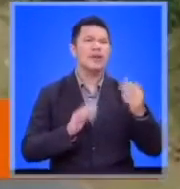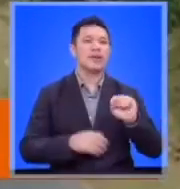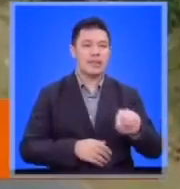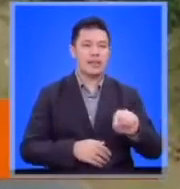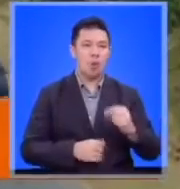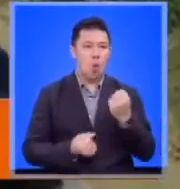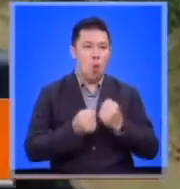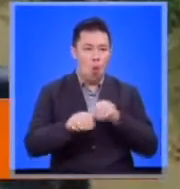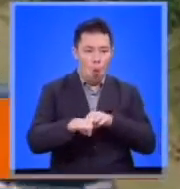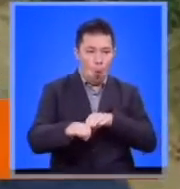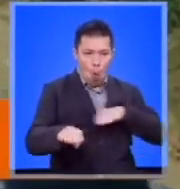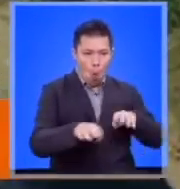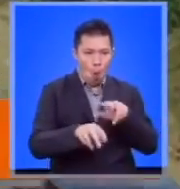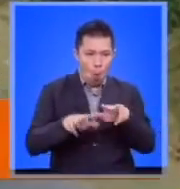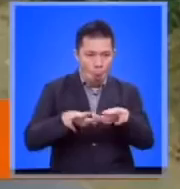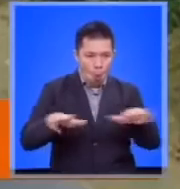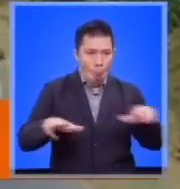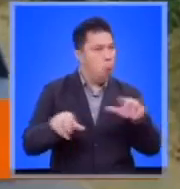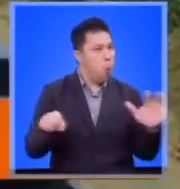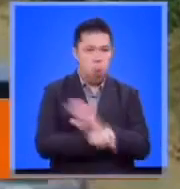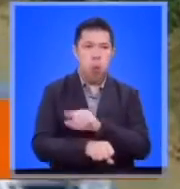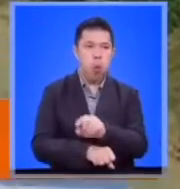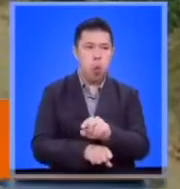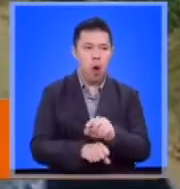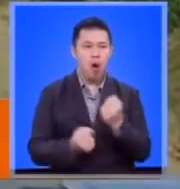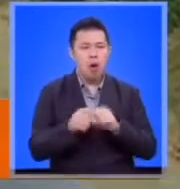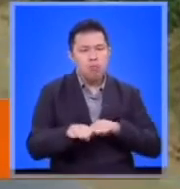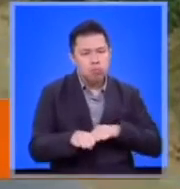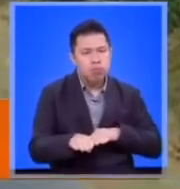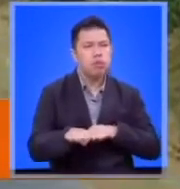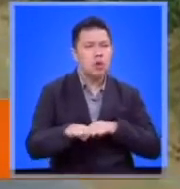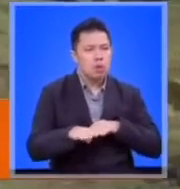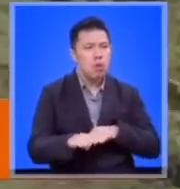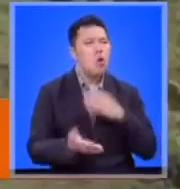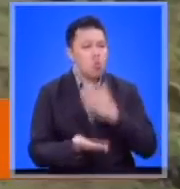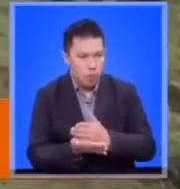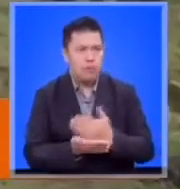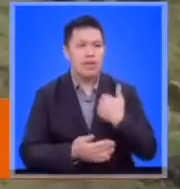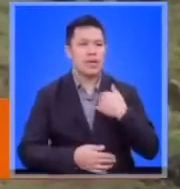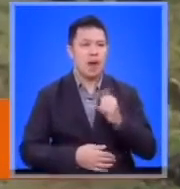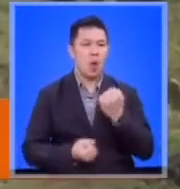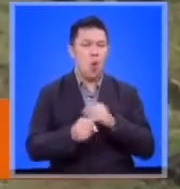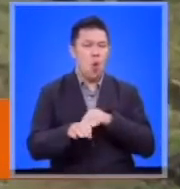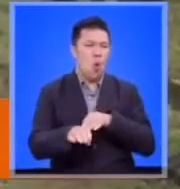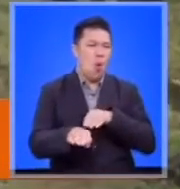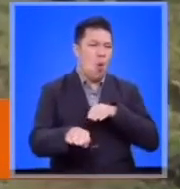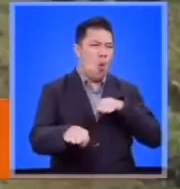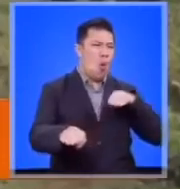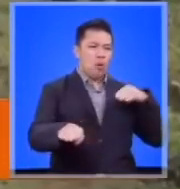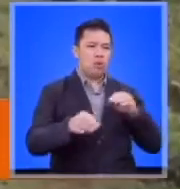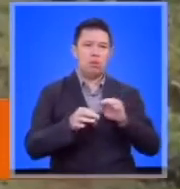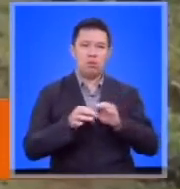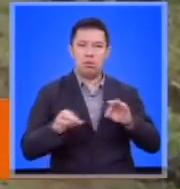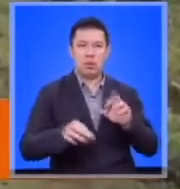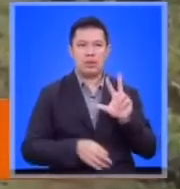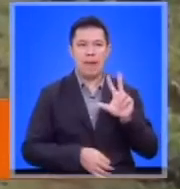เต็มพื้นผิวการจราจรค่ะรถก็เคลื่อนตัวได้ช้าสลับหยุดนิ่งนะคะระวังพ่วงรถติดสะสมท้ายแถวยาวประมาณ